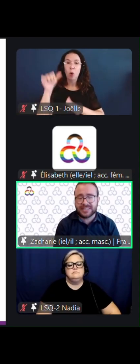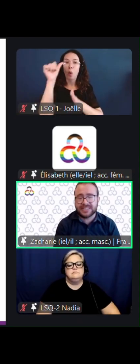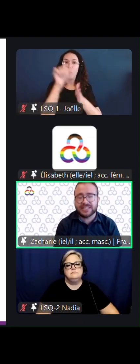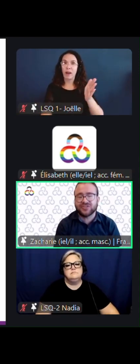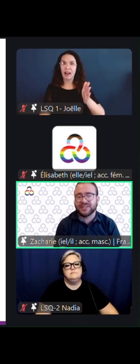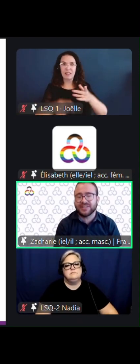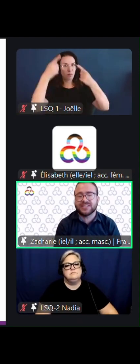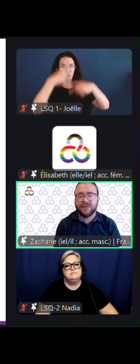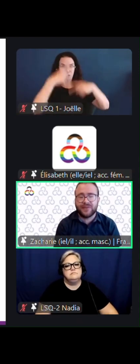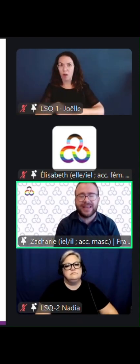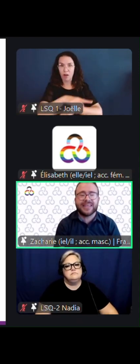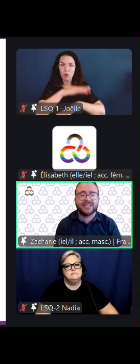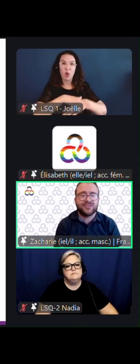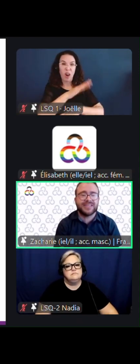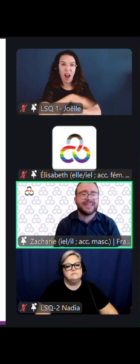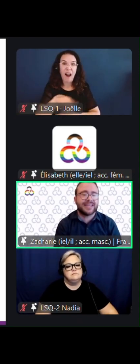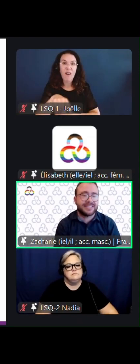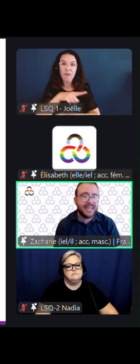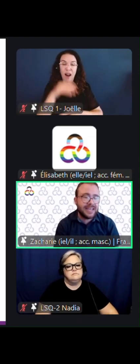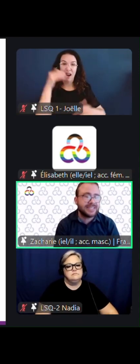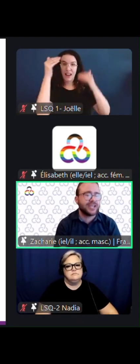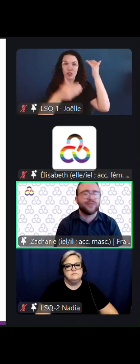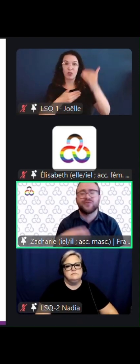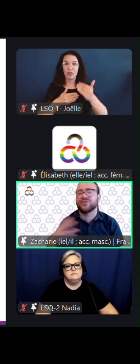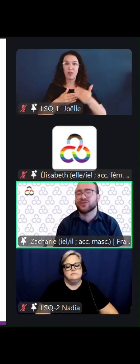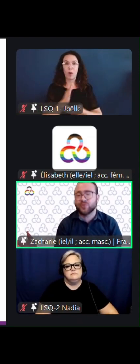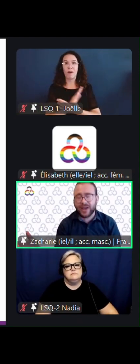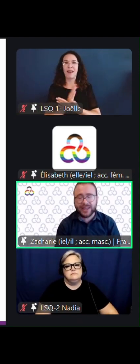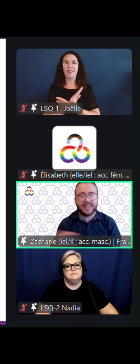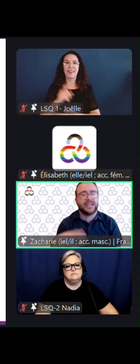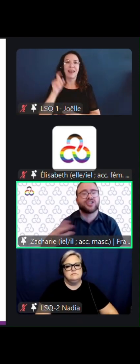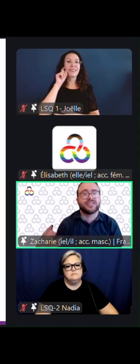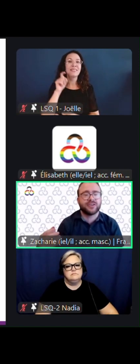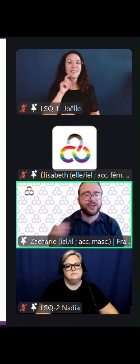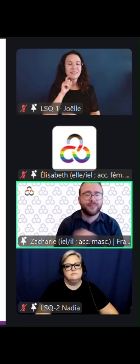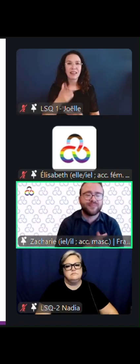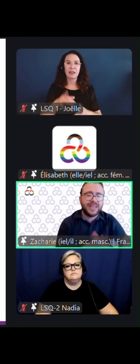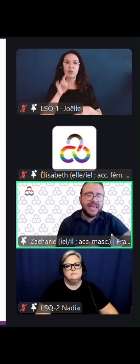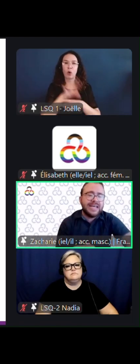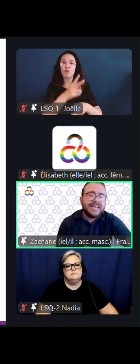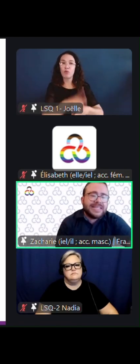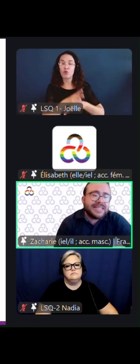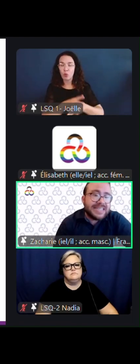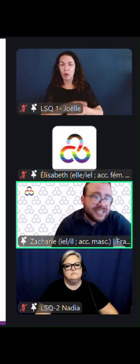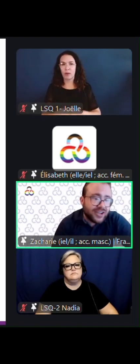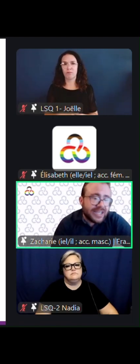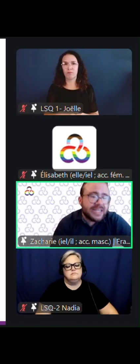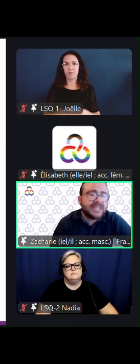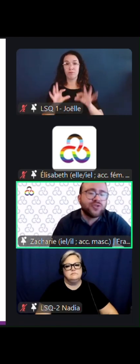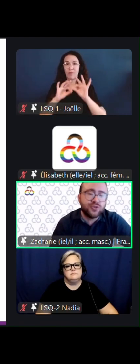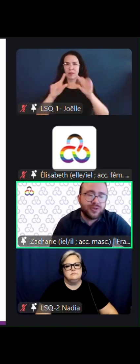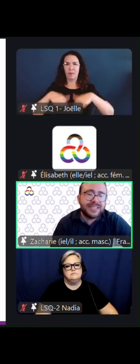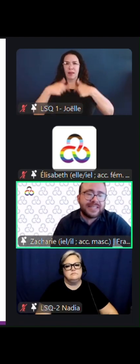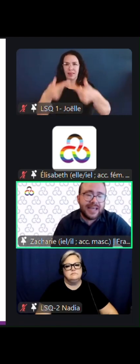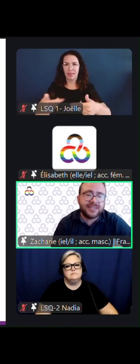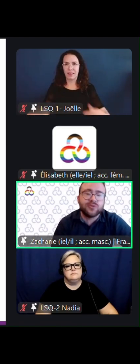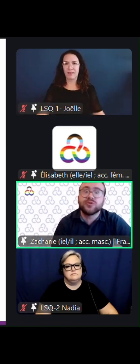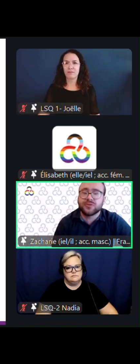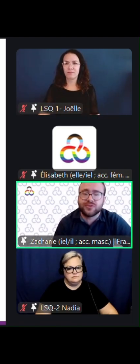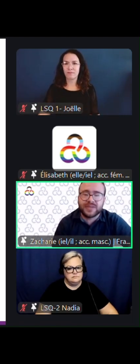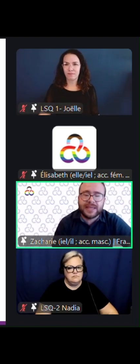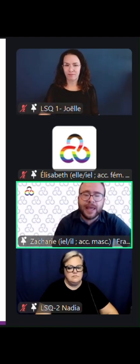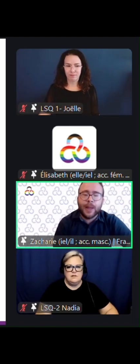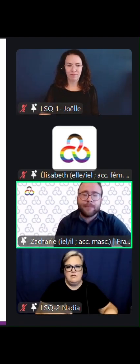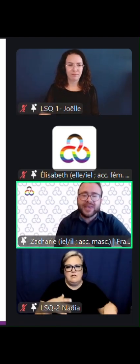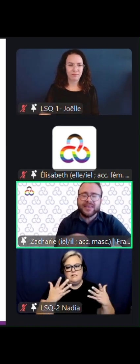non consenties sur les enfants et adultes intersexes, des refus de soins, etc. Cet historique laisse toujours ses